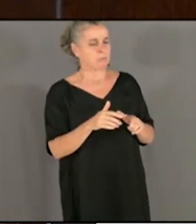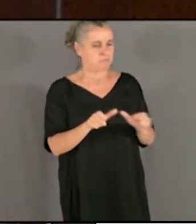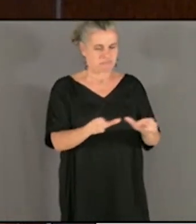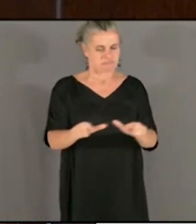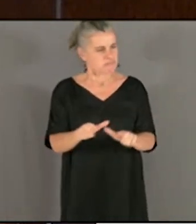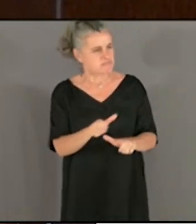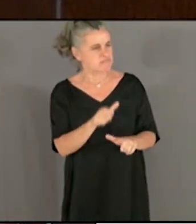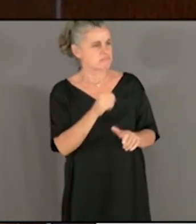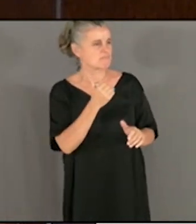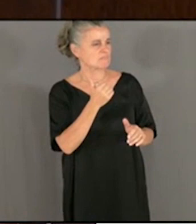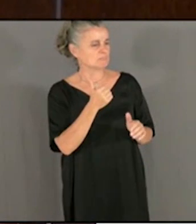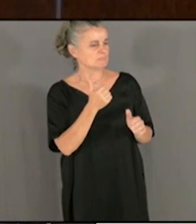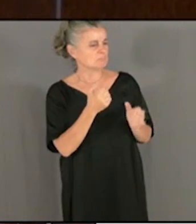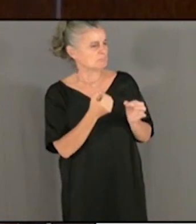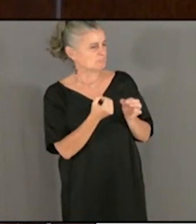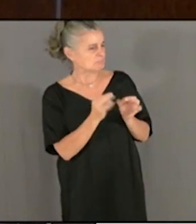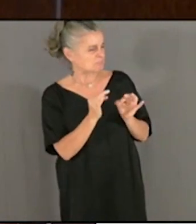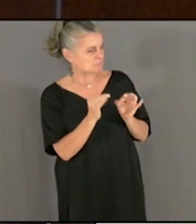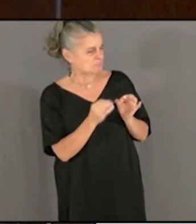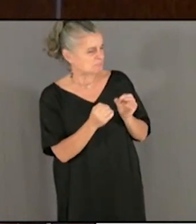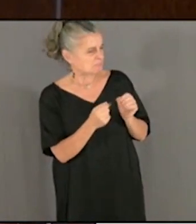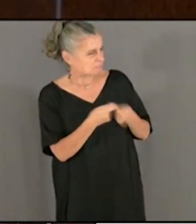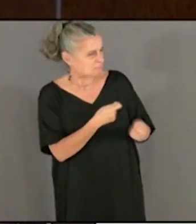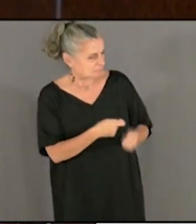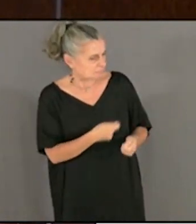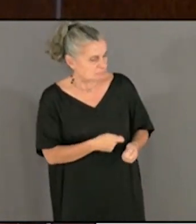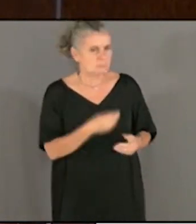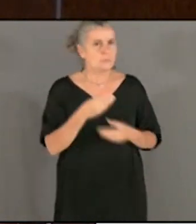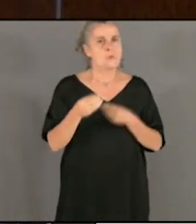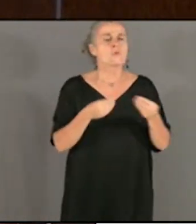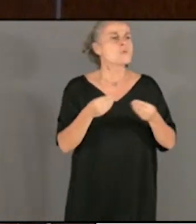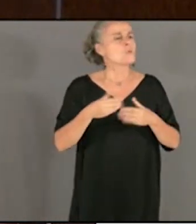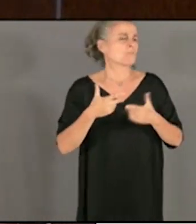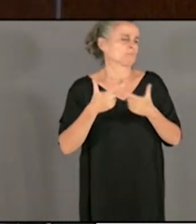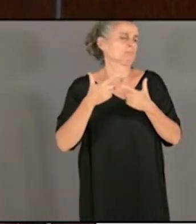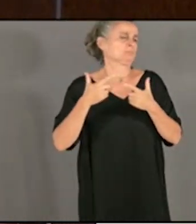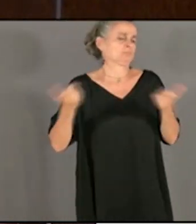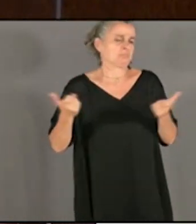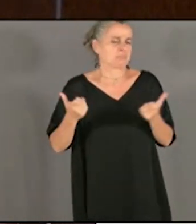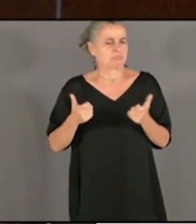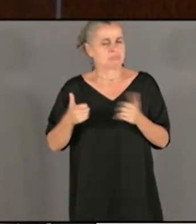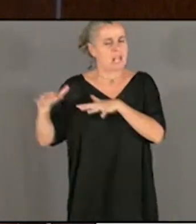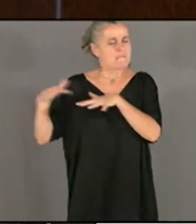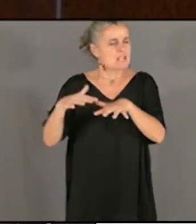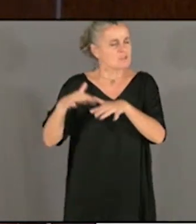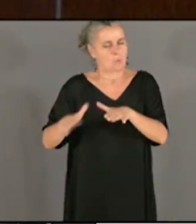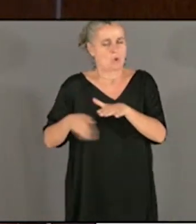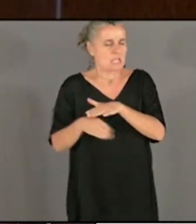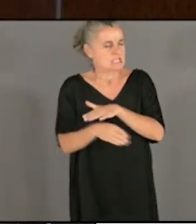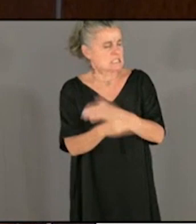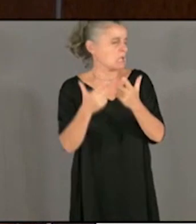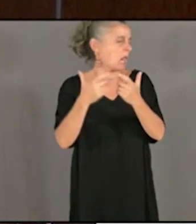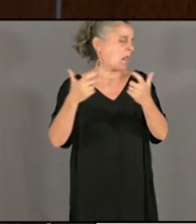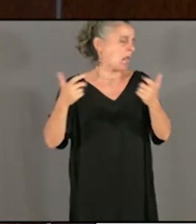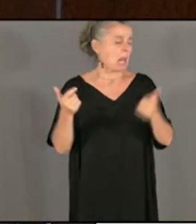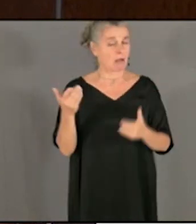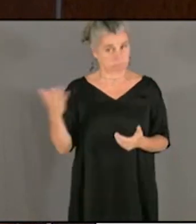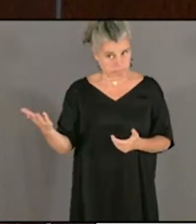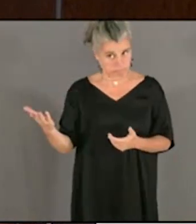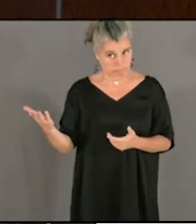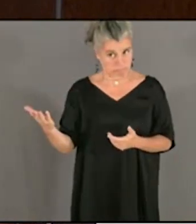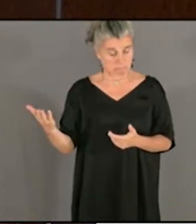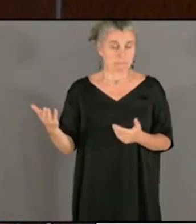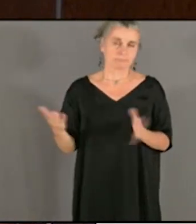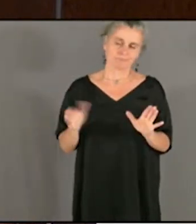trop généreux en matière d'immigration clandestine, permettez-moi donc de lui rappeler et de rappeler aux membres de